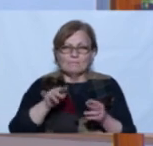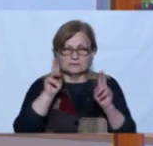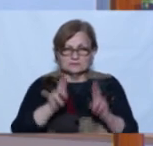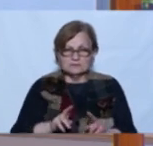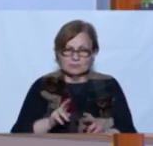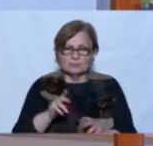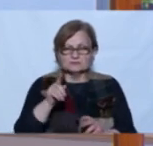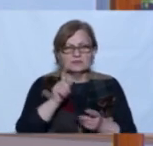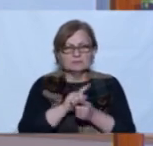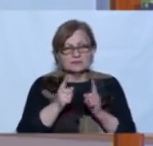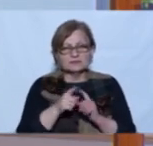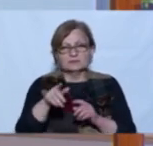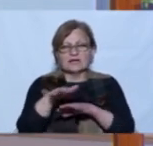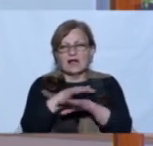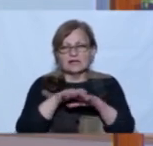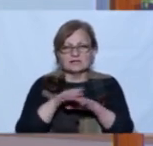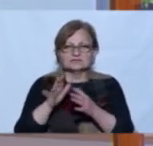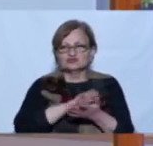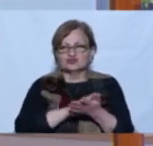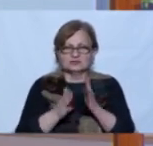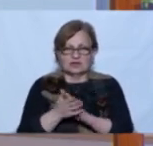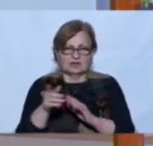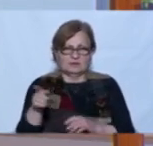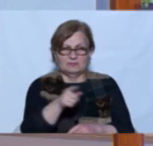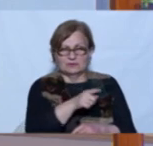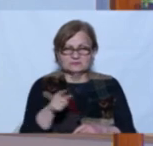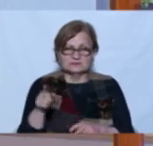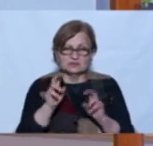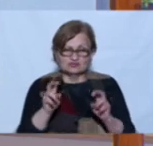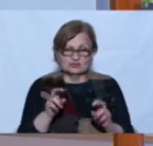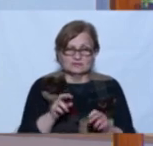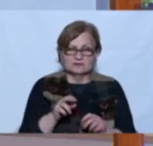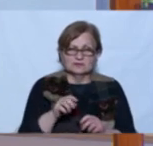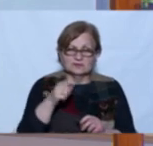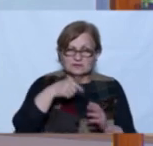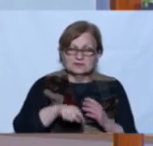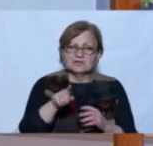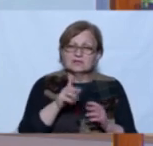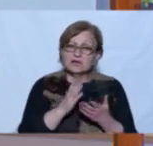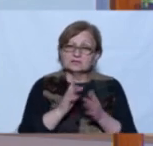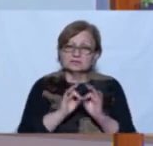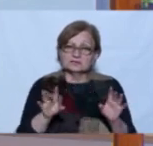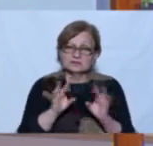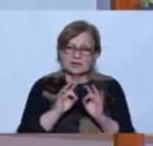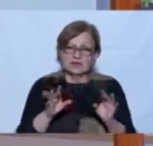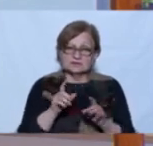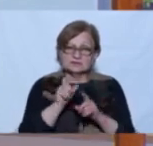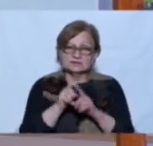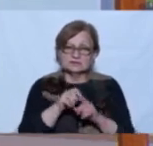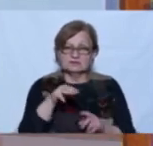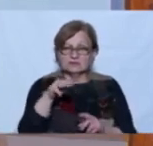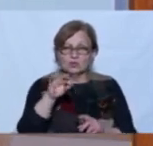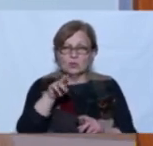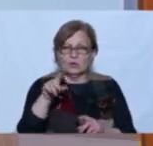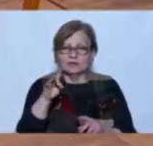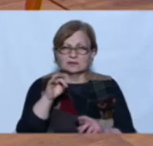საფუძველზე მიღწეულ შეთანხმებას. მანამდე განმარტებულია რა არის ტერმინი ტოლერანტობა. ამიტომ კარგად დააკვირდით, რომ